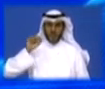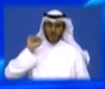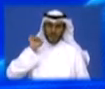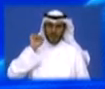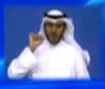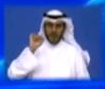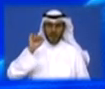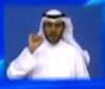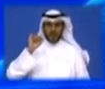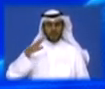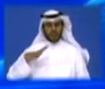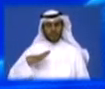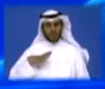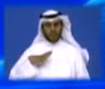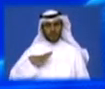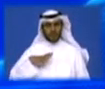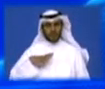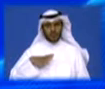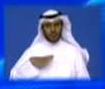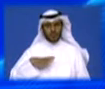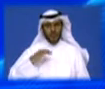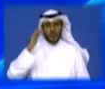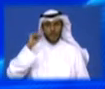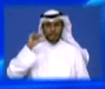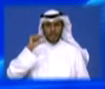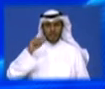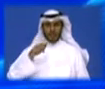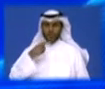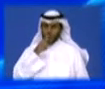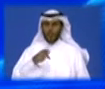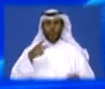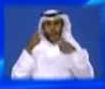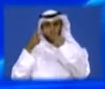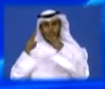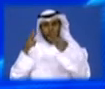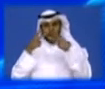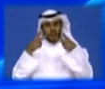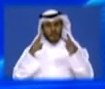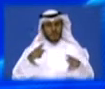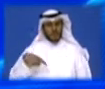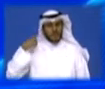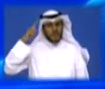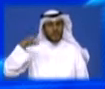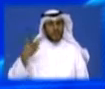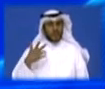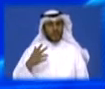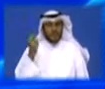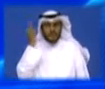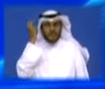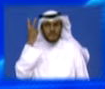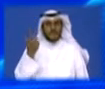مجلس الوزراء الشيخ محمد عبد الله المبارك الصباح موافقه مجلس الوزراء على مقترح اللجنه الدائمه